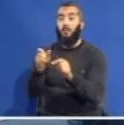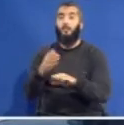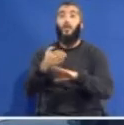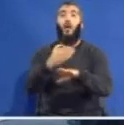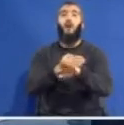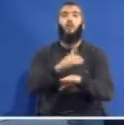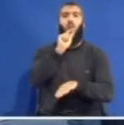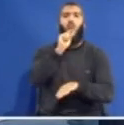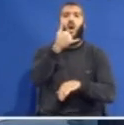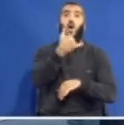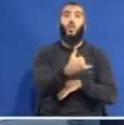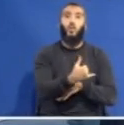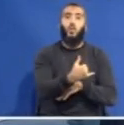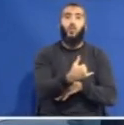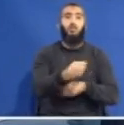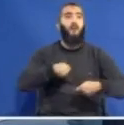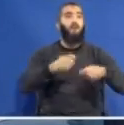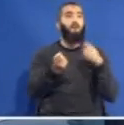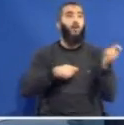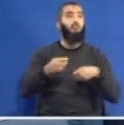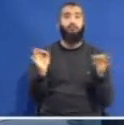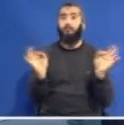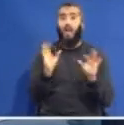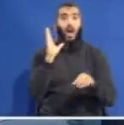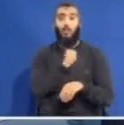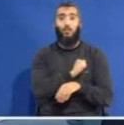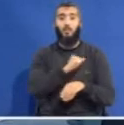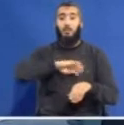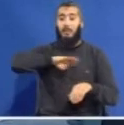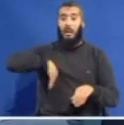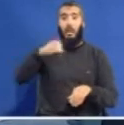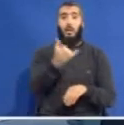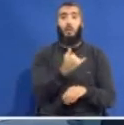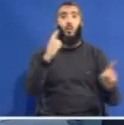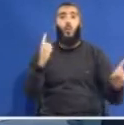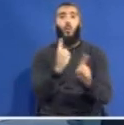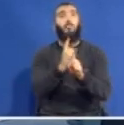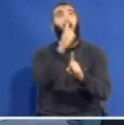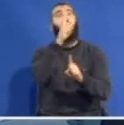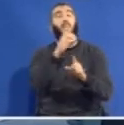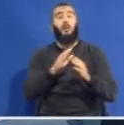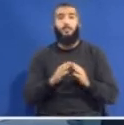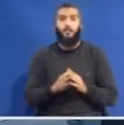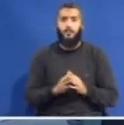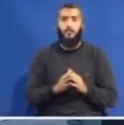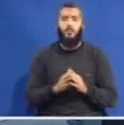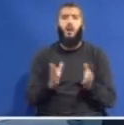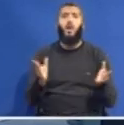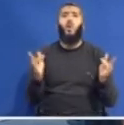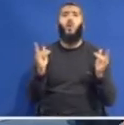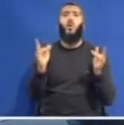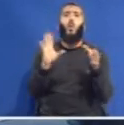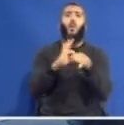من قبل أن يأتي يوم لا بيع فيه ولا خلال. صدق الله العظيم. ما العلاقة بين